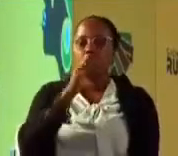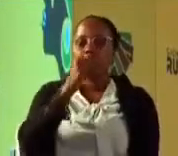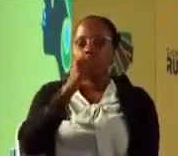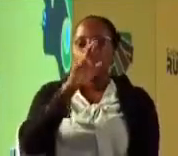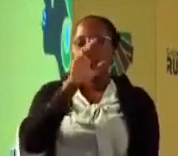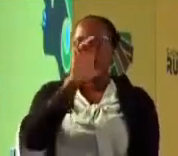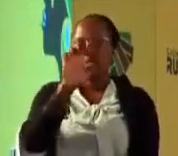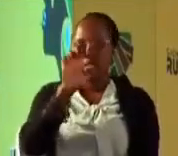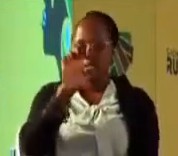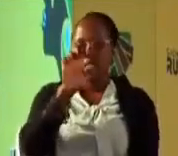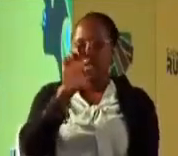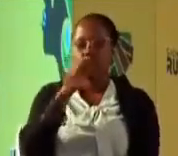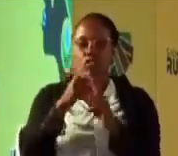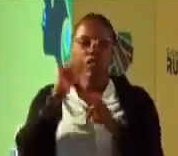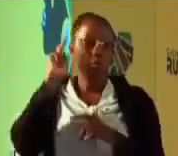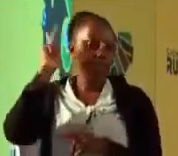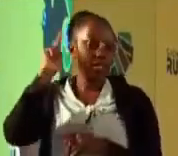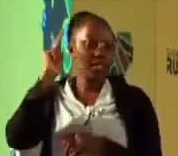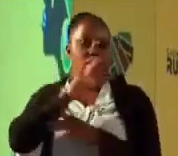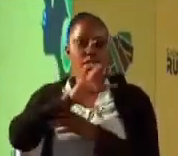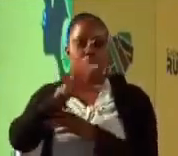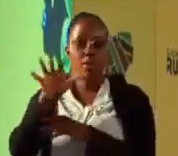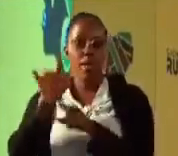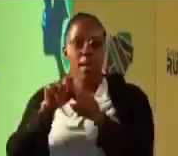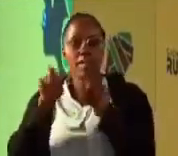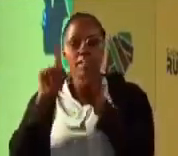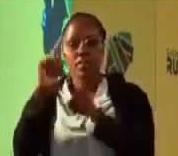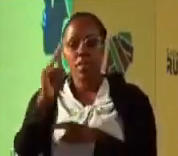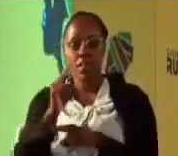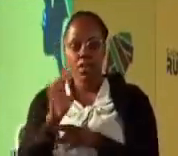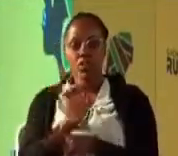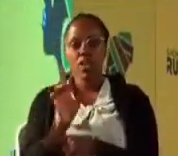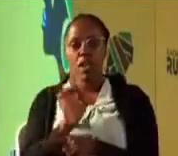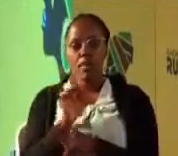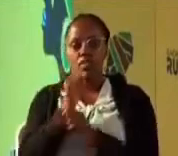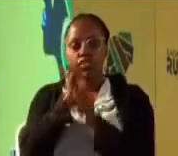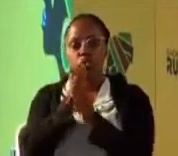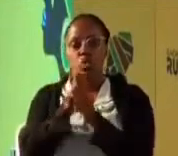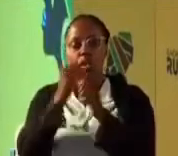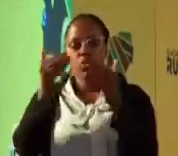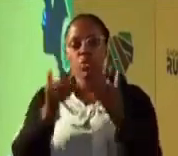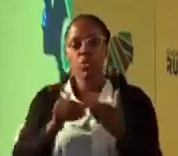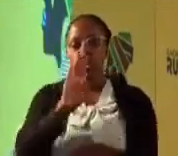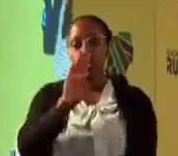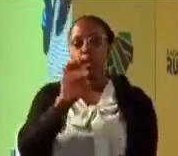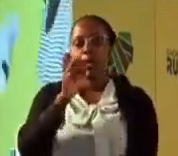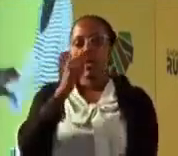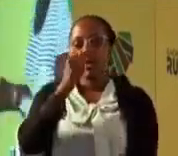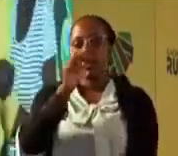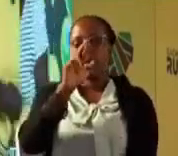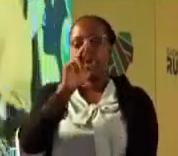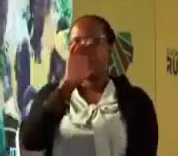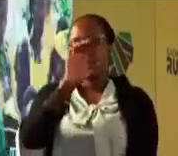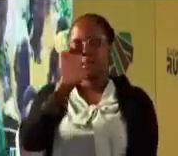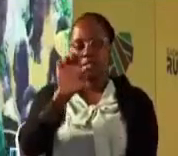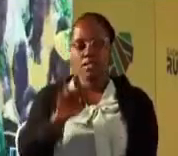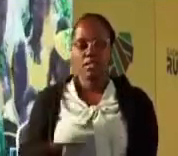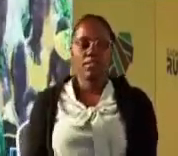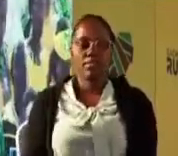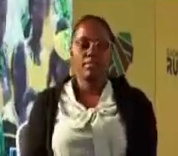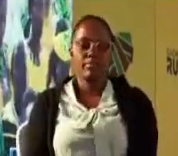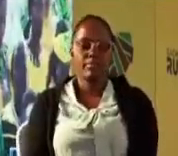Ochari from Kisii County, but had come to Nairobi to hustle. Karibu Beatrice.